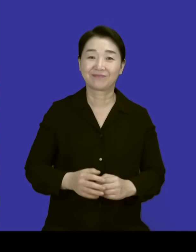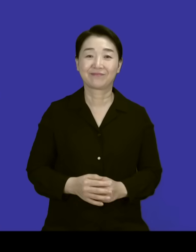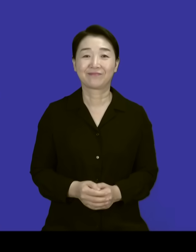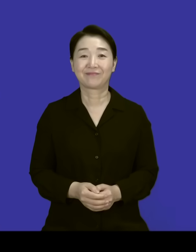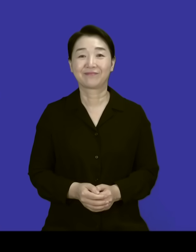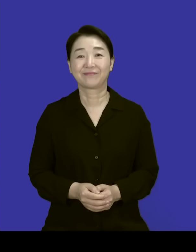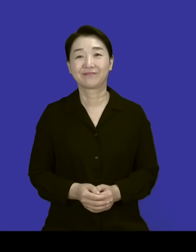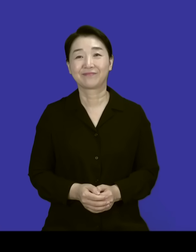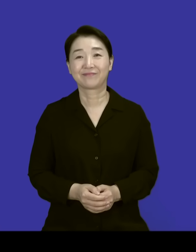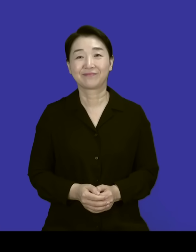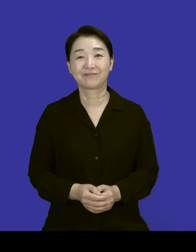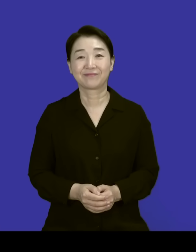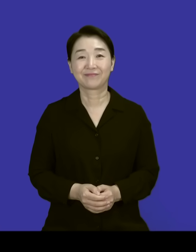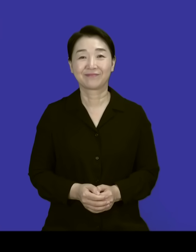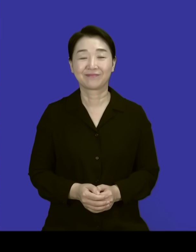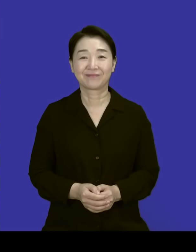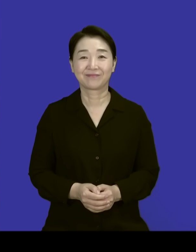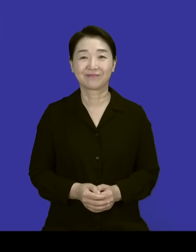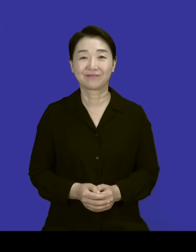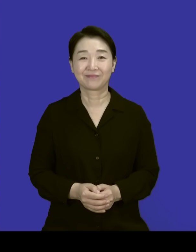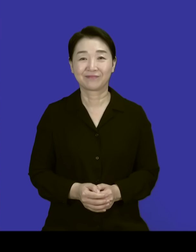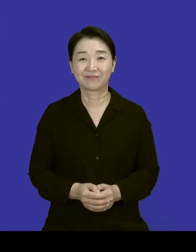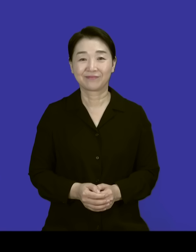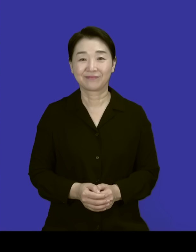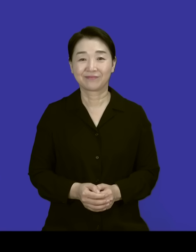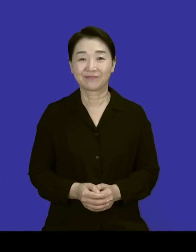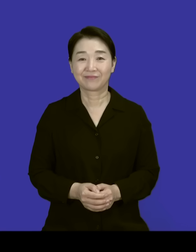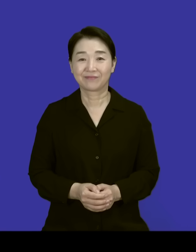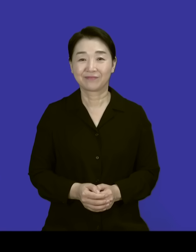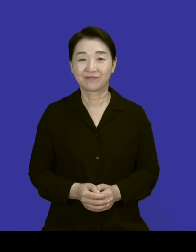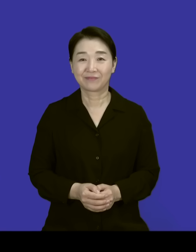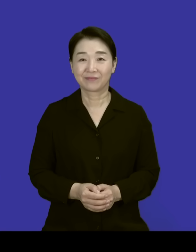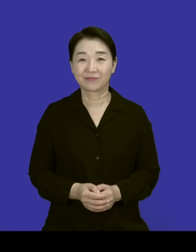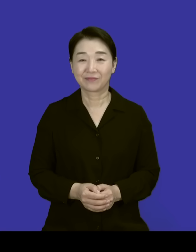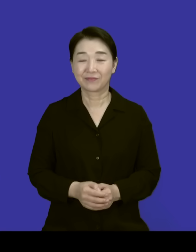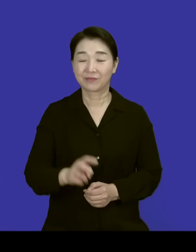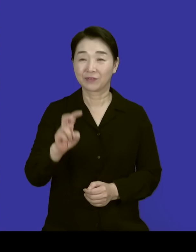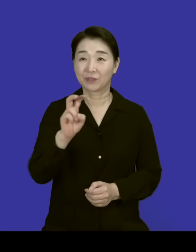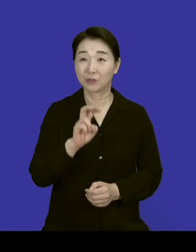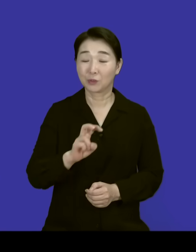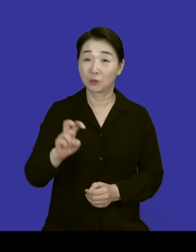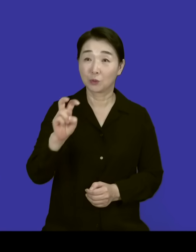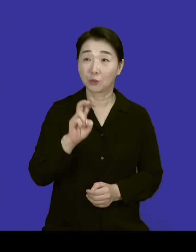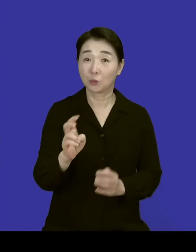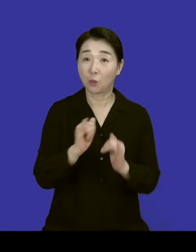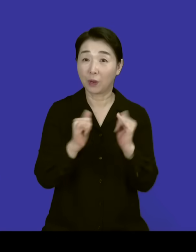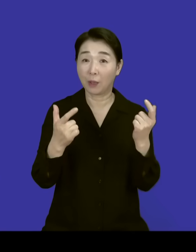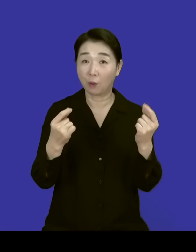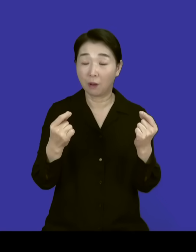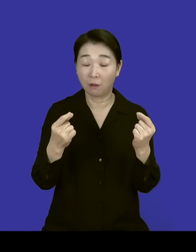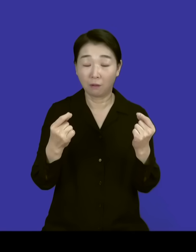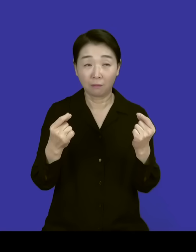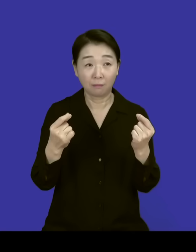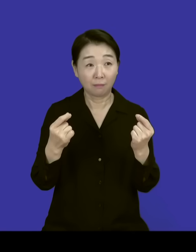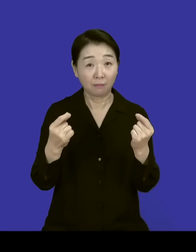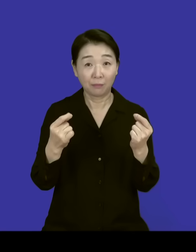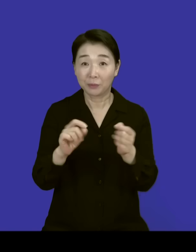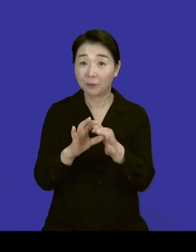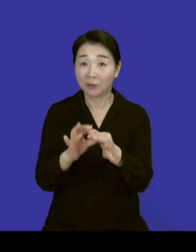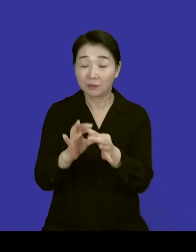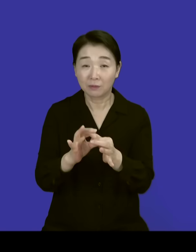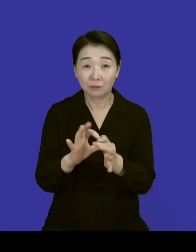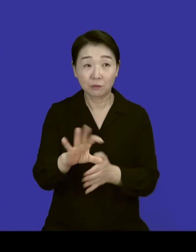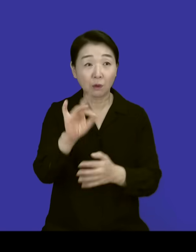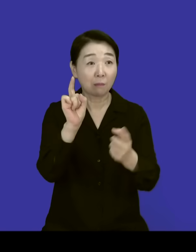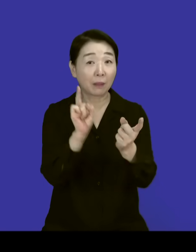감사합니다. 아니, 안녕하세요. 네. 저희 같은 업계신데 네. 초면이시라는 얘기가 있습니다. 진짜요?